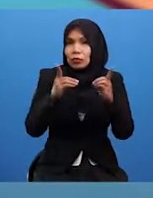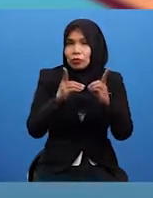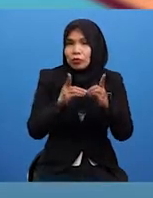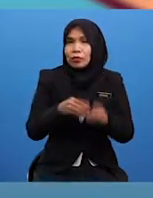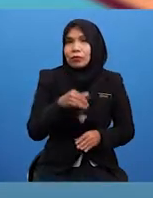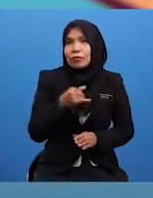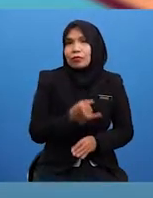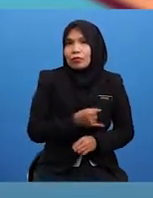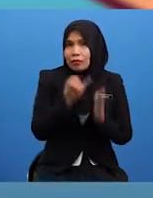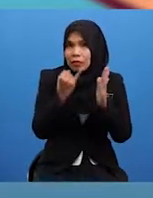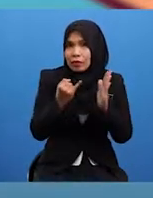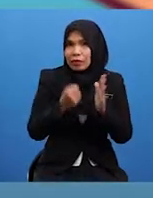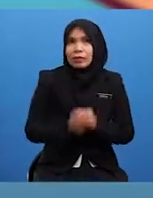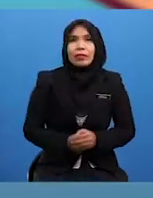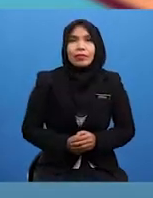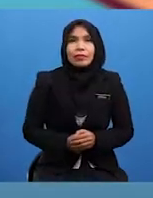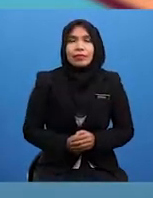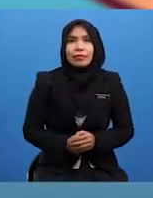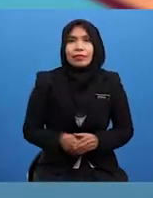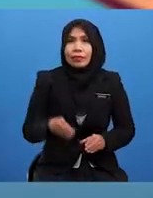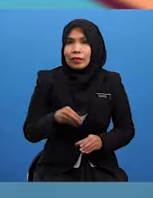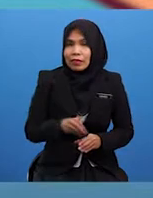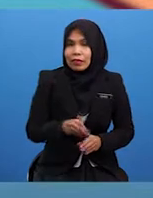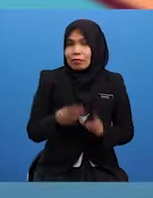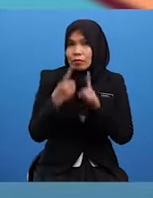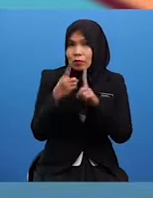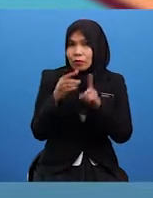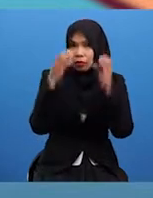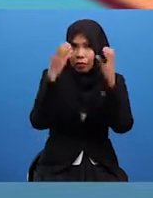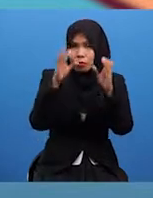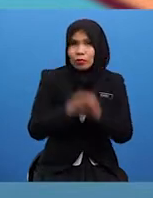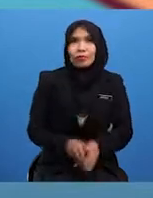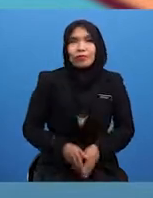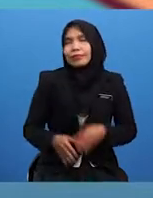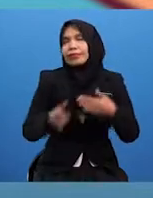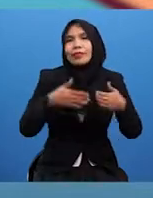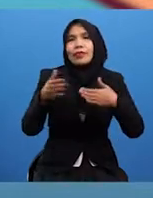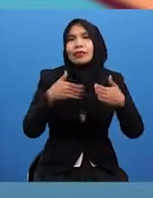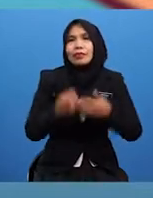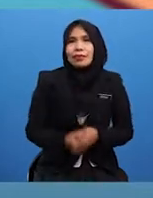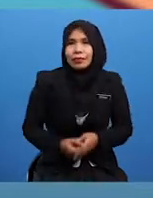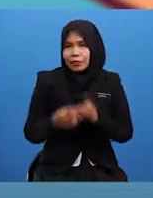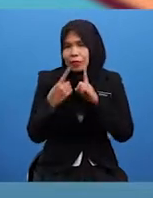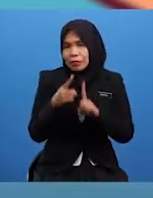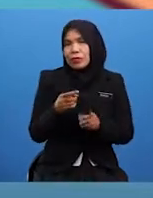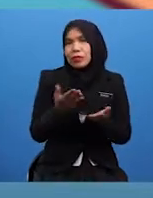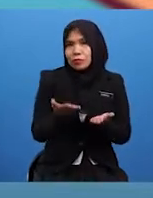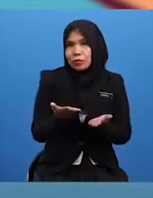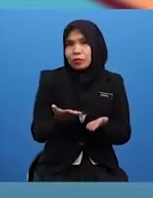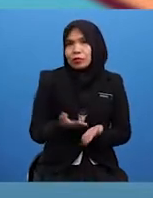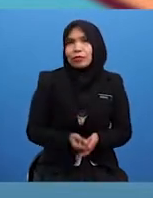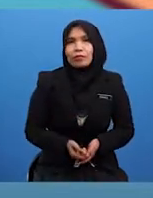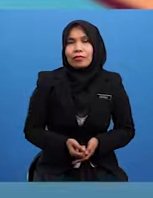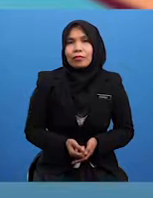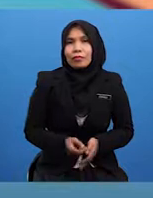kamu dalam koleksi jawapan cikgu tadi, jangan risau. Jawapan kamu masih lagi boleh diterima